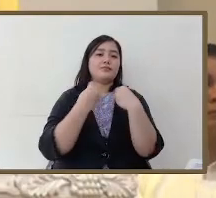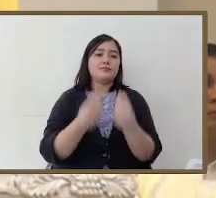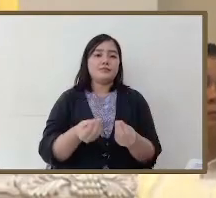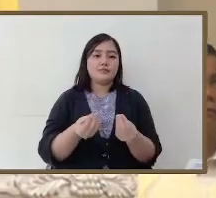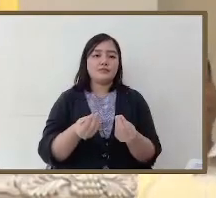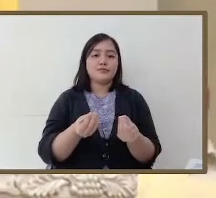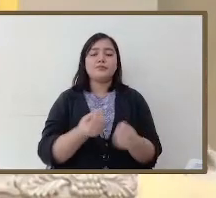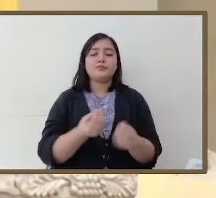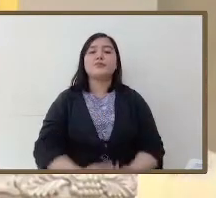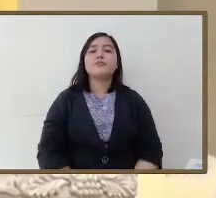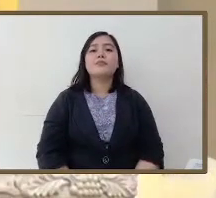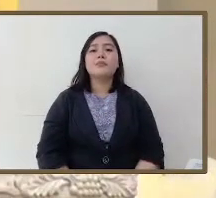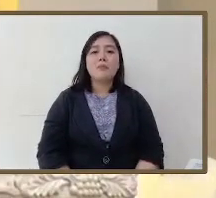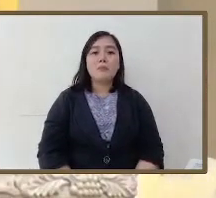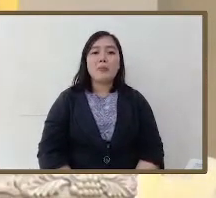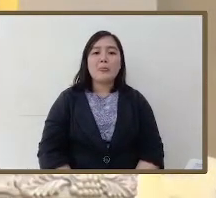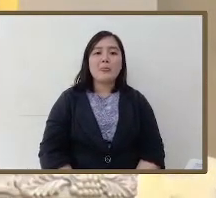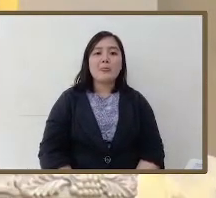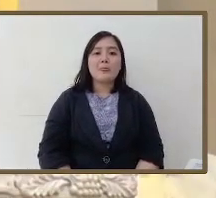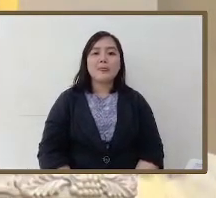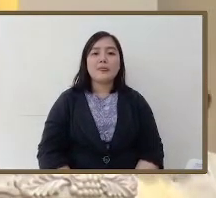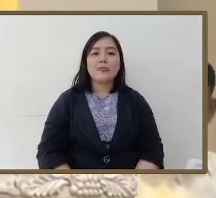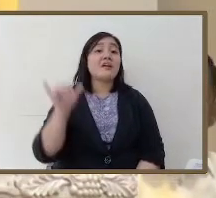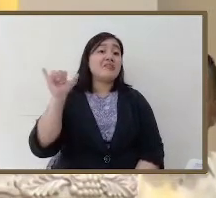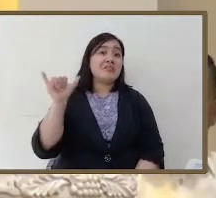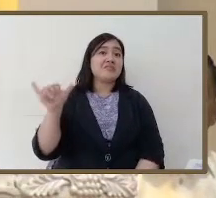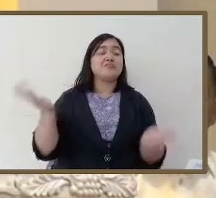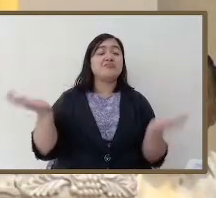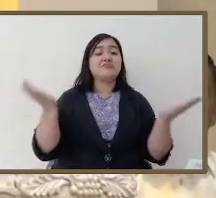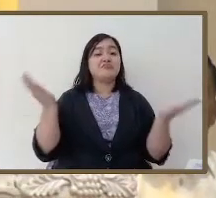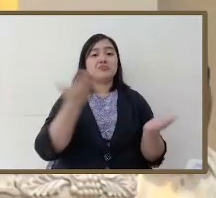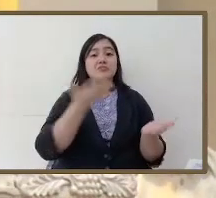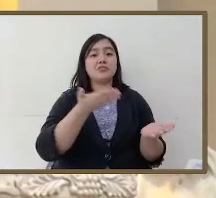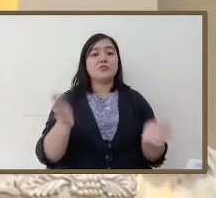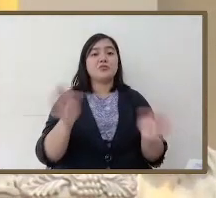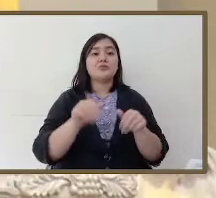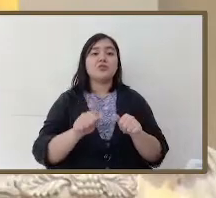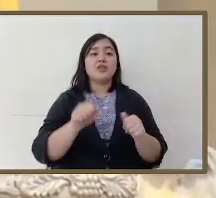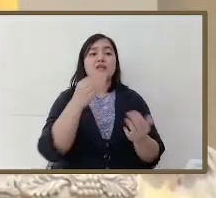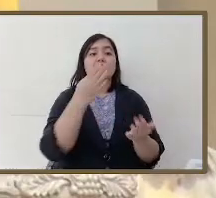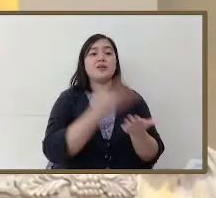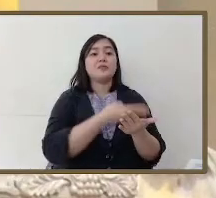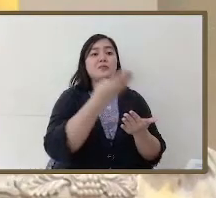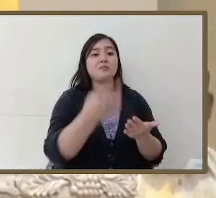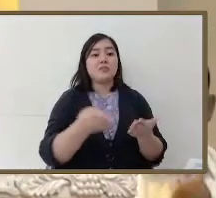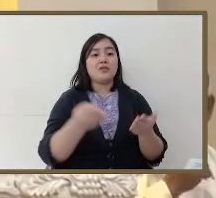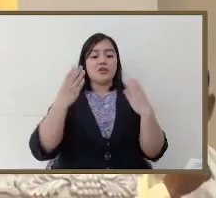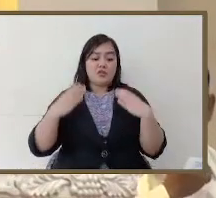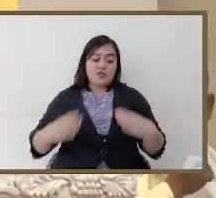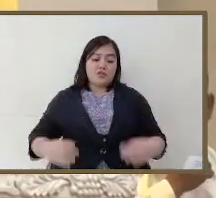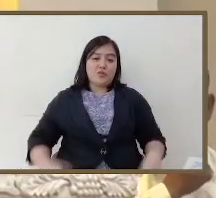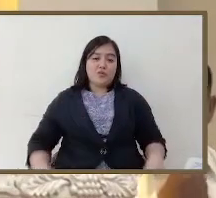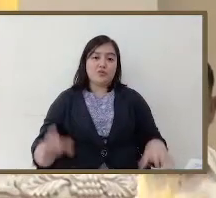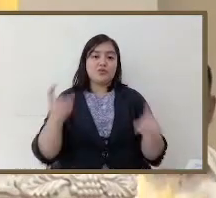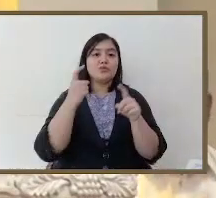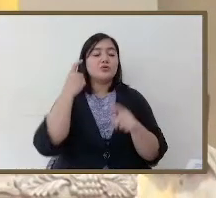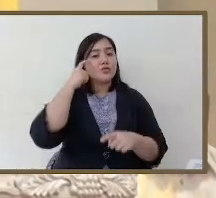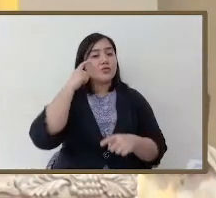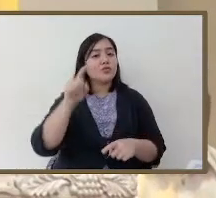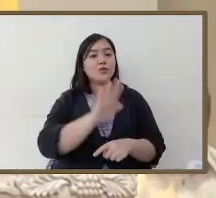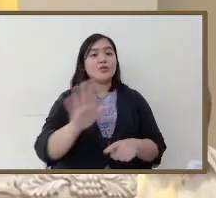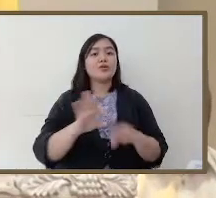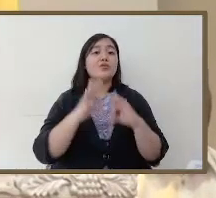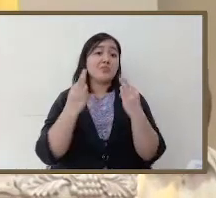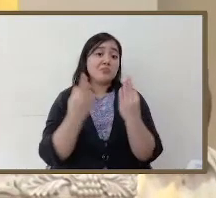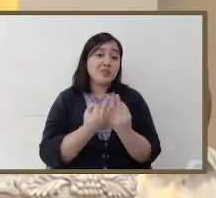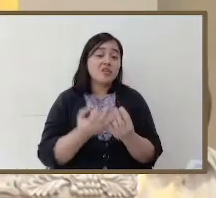Do you understand? Yes. Pwede mong ibili ng damit ang anak mo. Pwede mong ibili ng damit yung misis mo. Pwede mong ibili ng